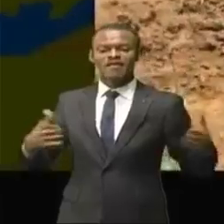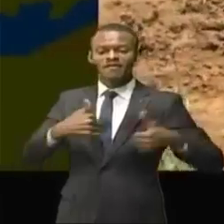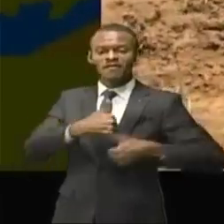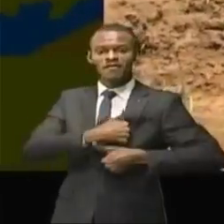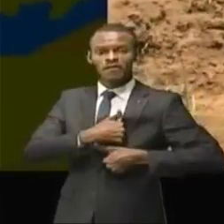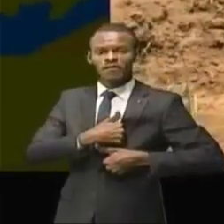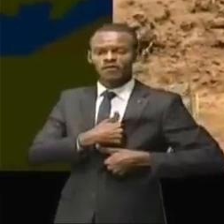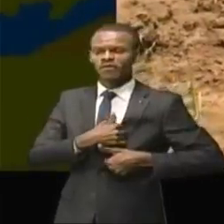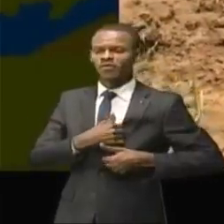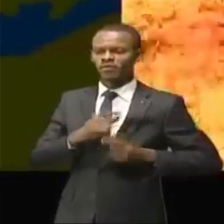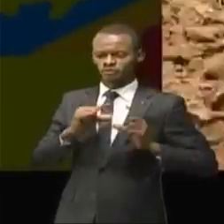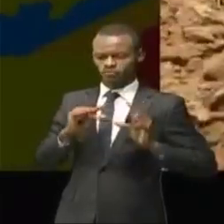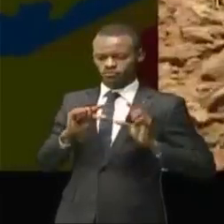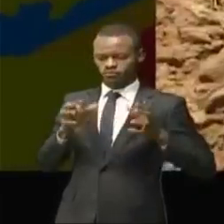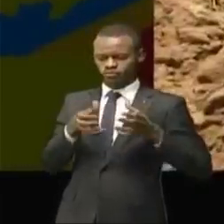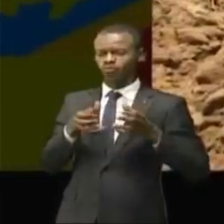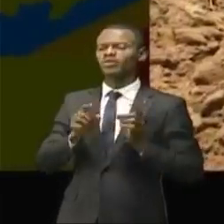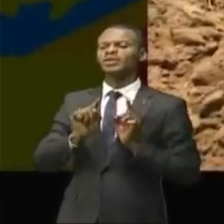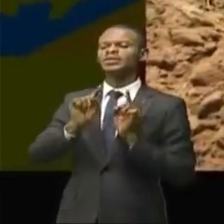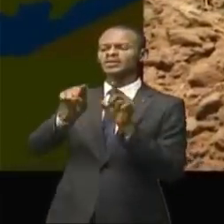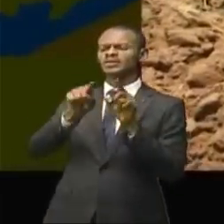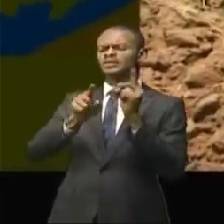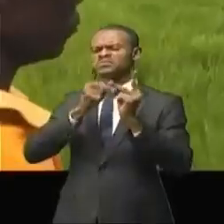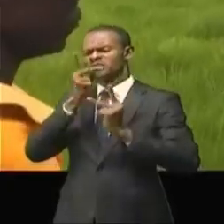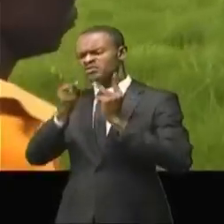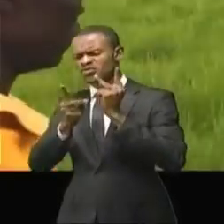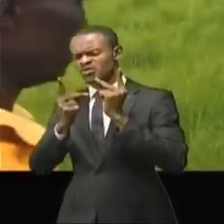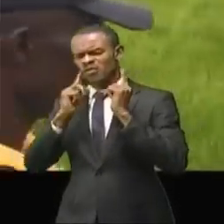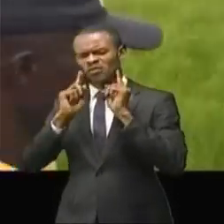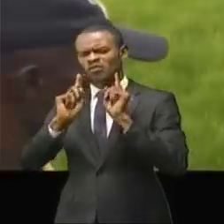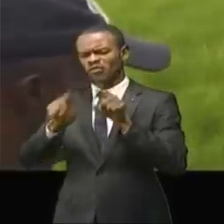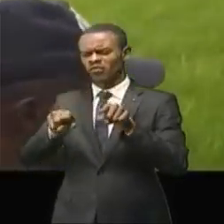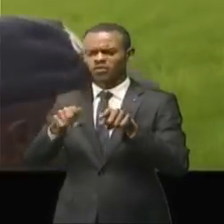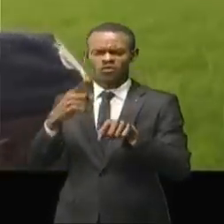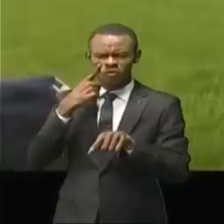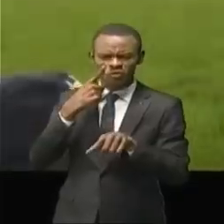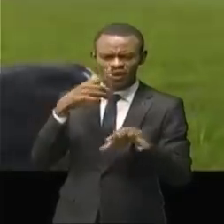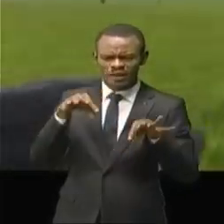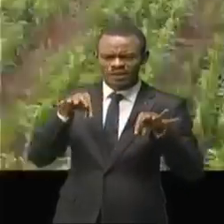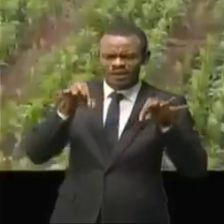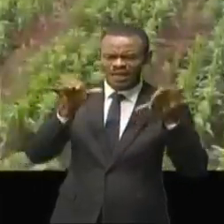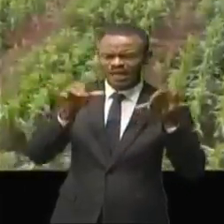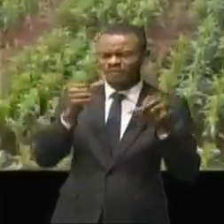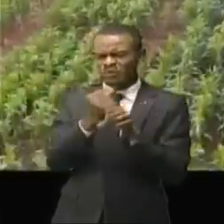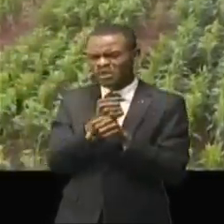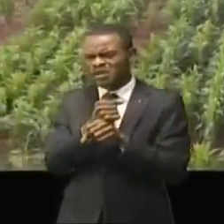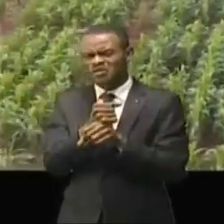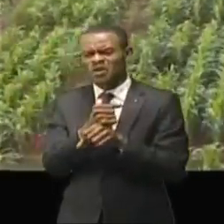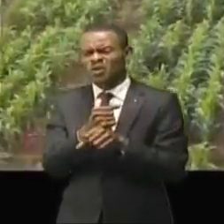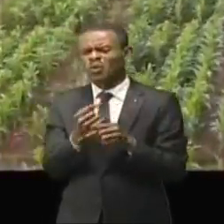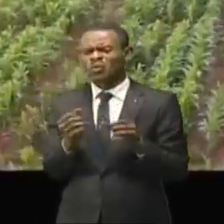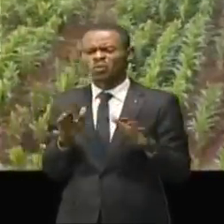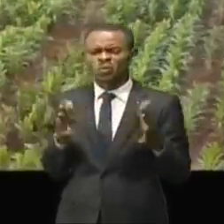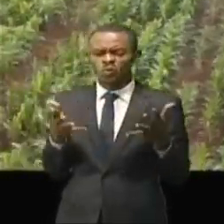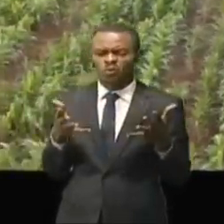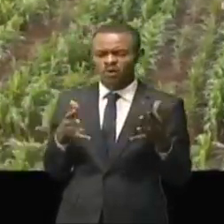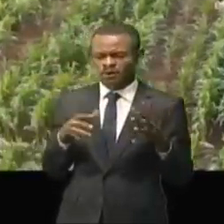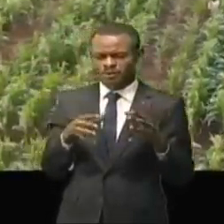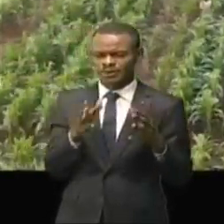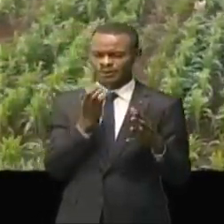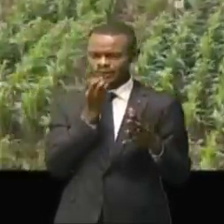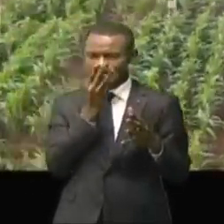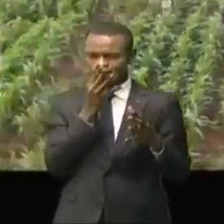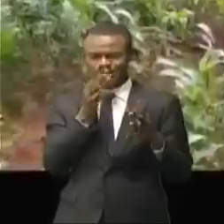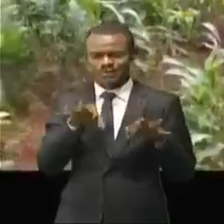de moyens à redonner en partie vie à cette étendue de terre agricoles 11 hectares sont aujourd'hui occupés par les